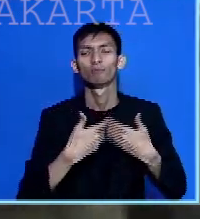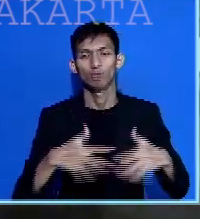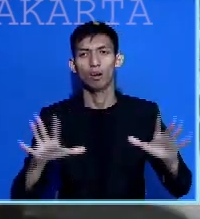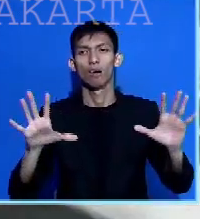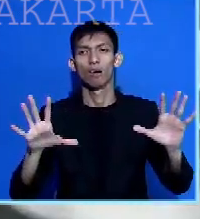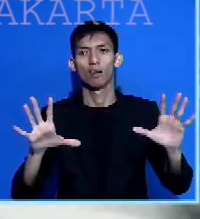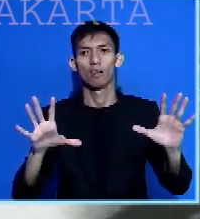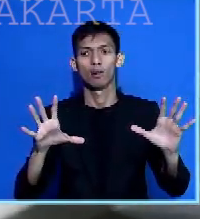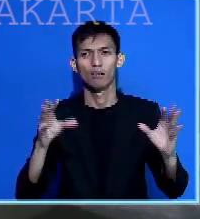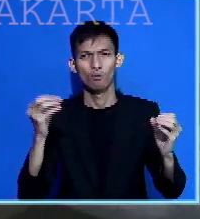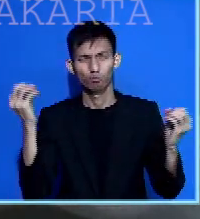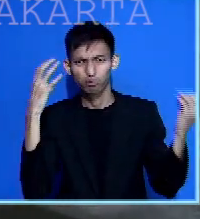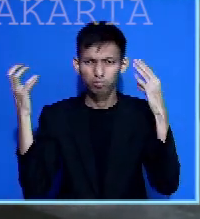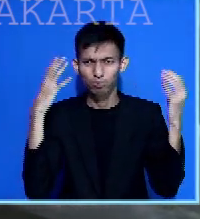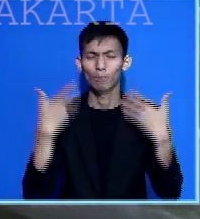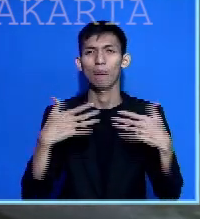kota.